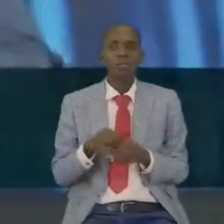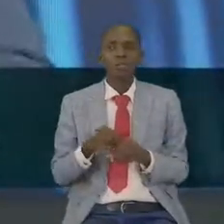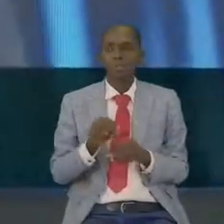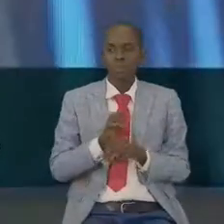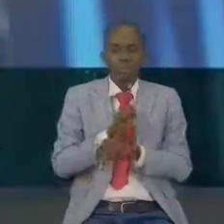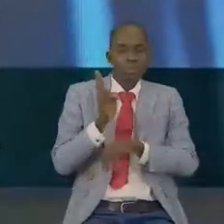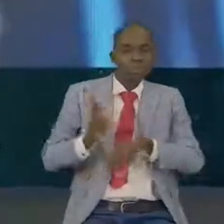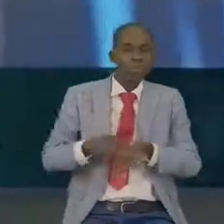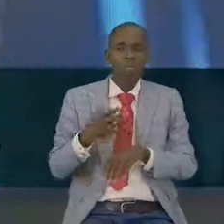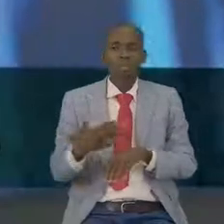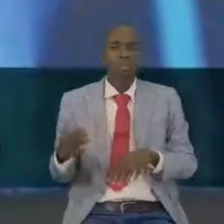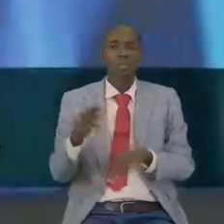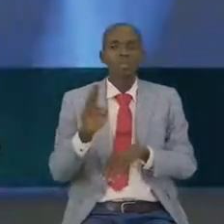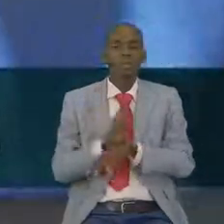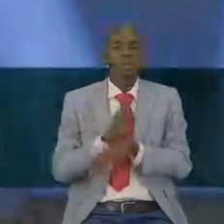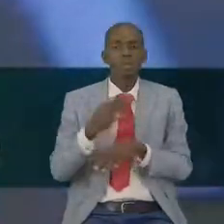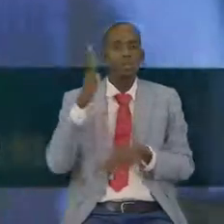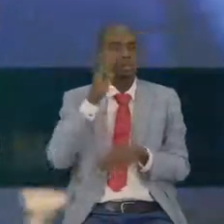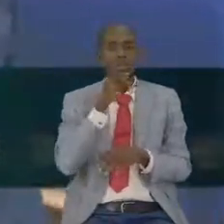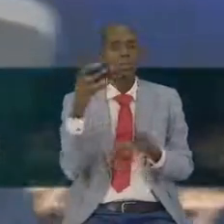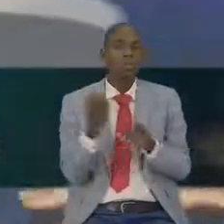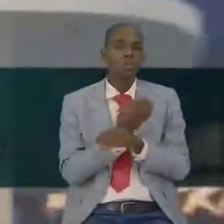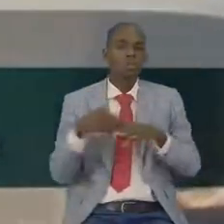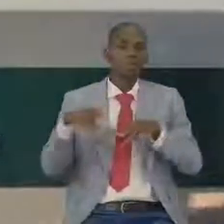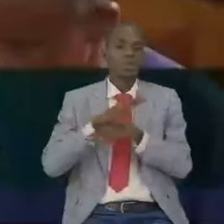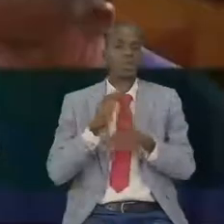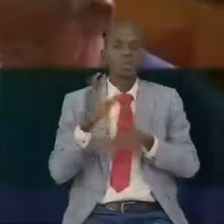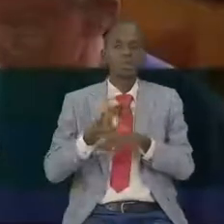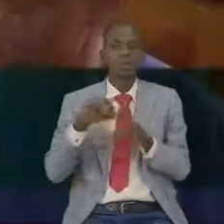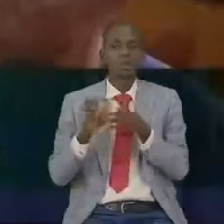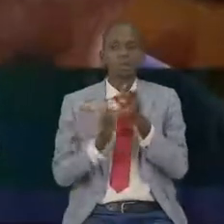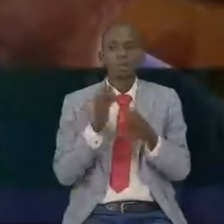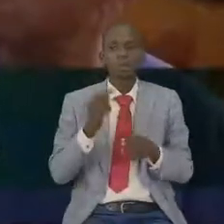pas l'emprise, n'ait pas d'emprise sur nos églises au nom de Jésus.